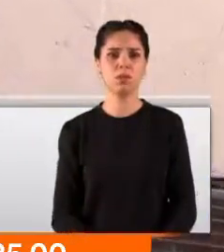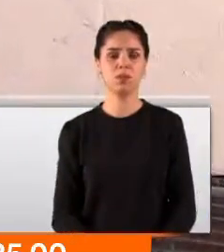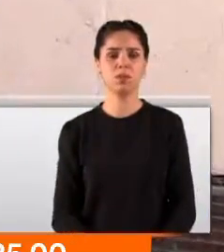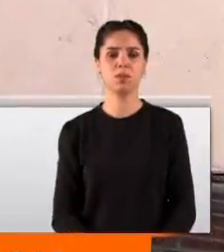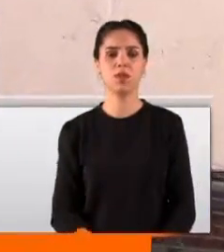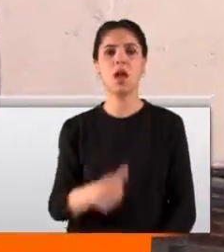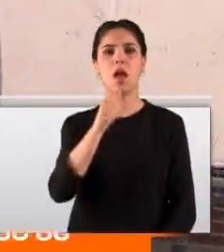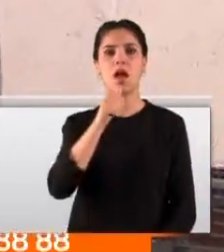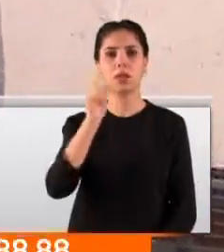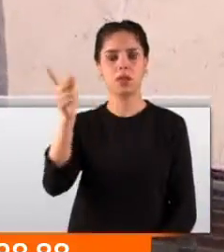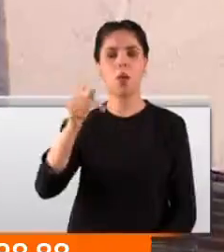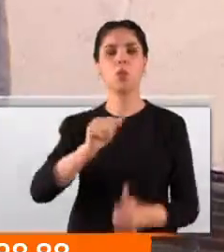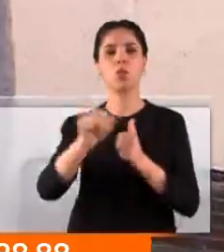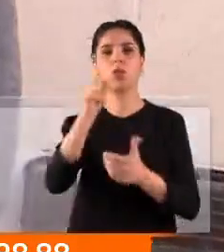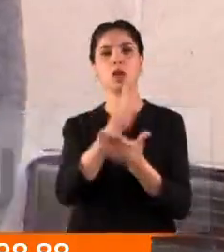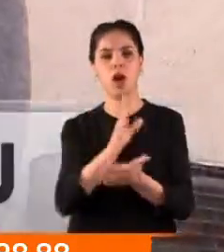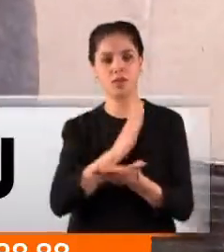Adamın uzaklaştırması var evden.